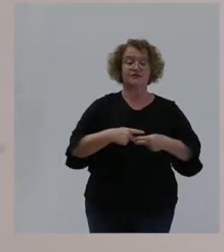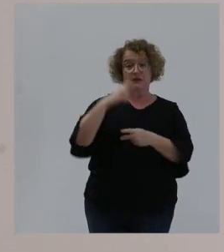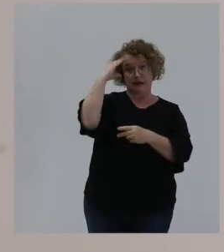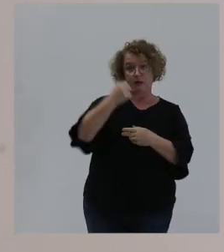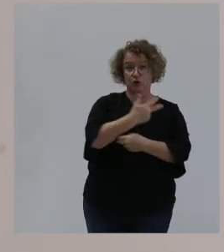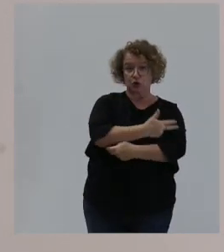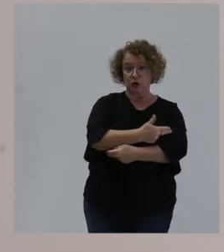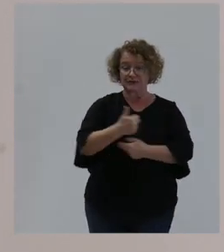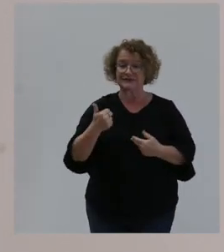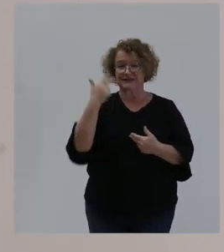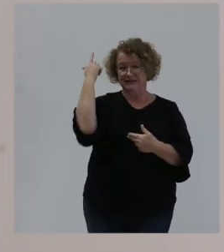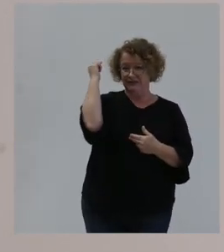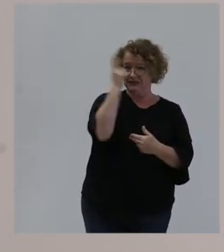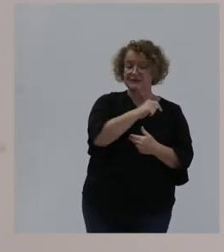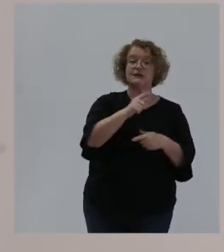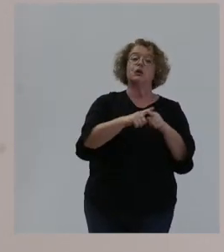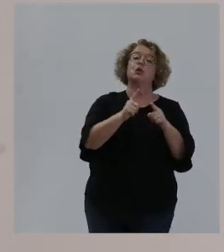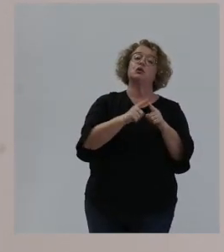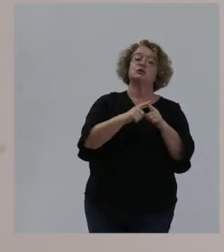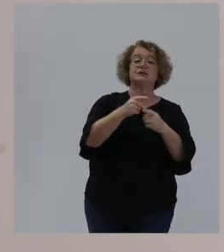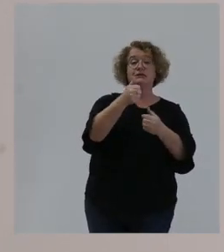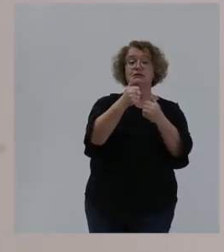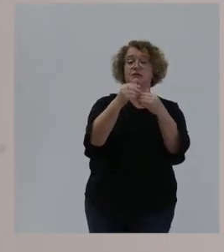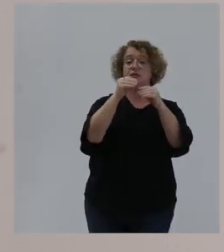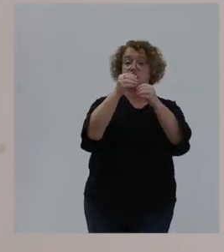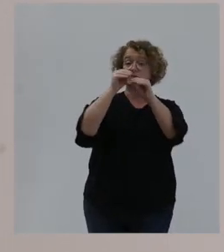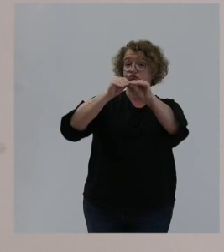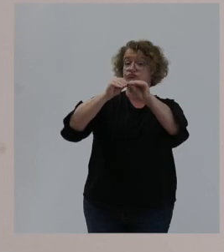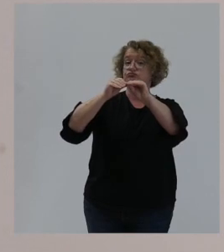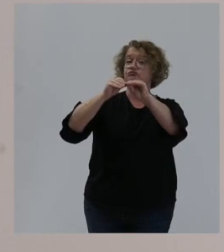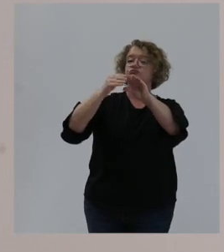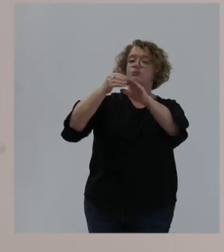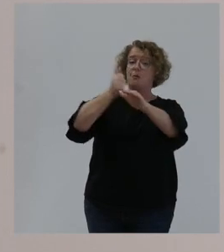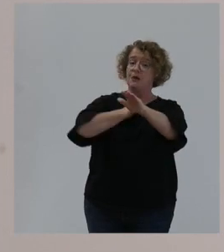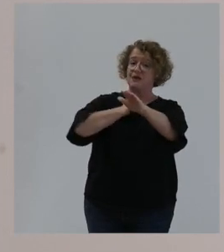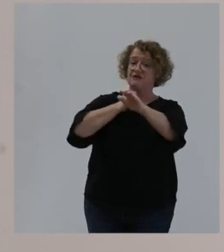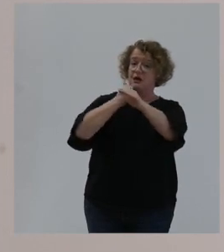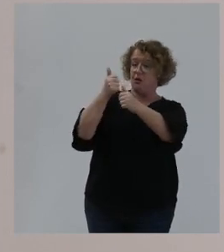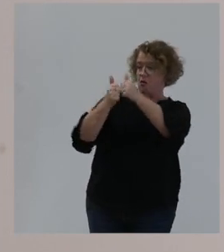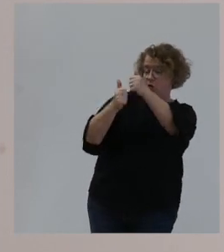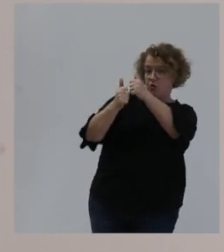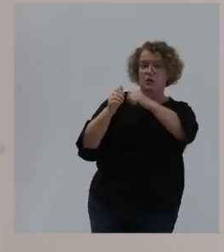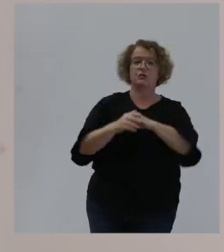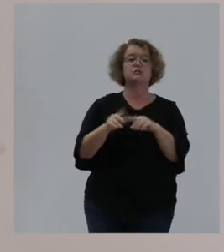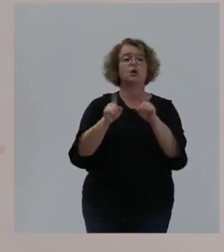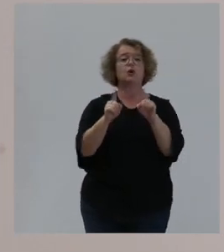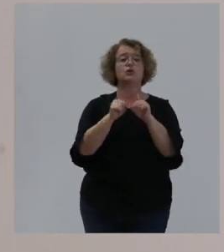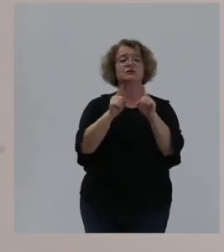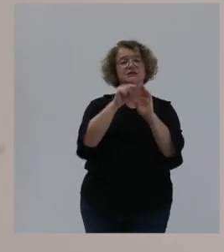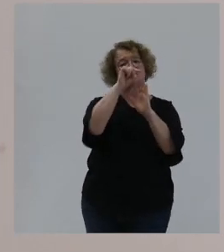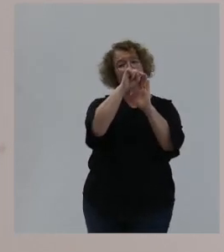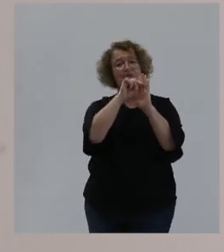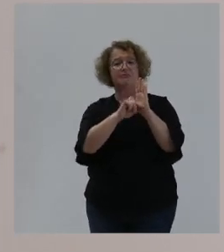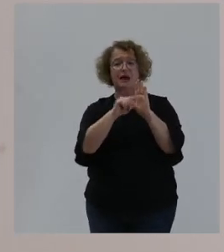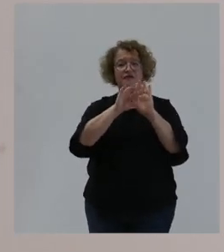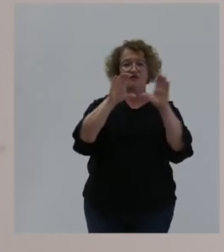personnels, combative face à la concurrence de l'enseignement supérieur privé, combative dans la lutte contre la doctrine